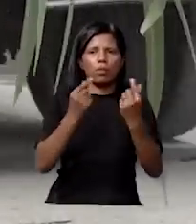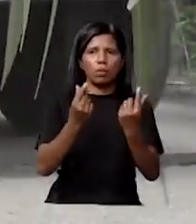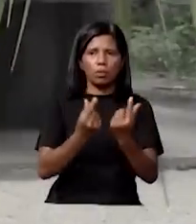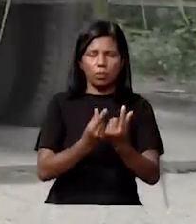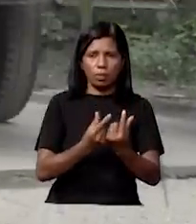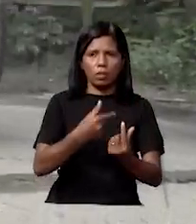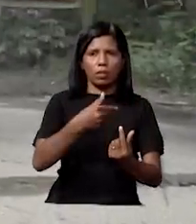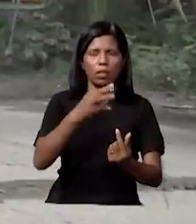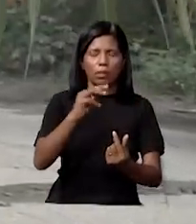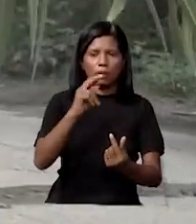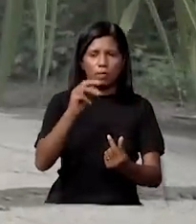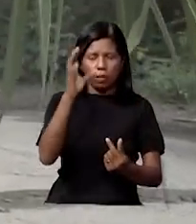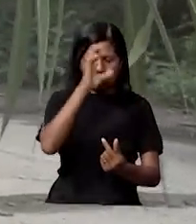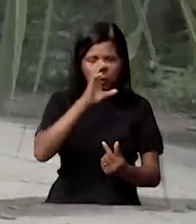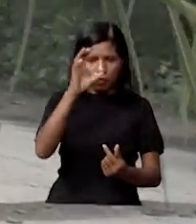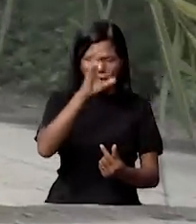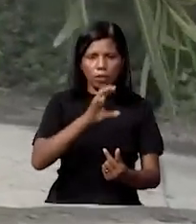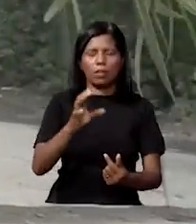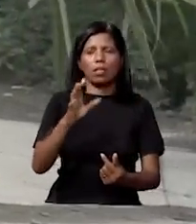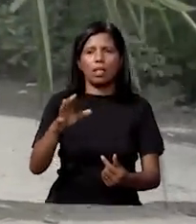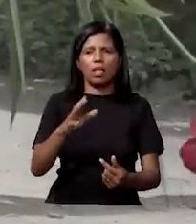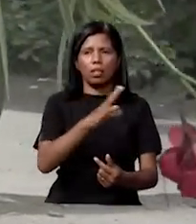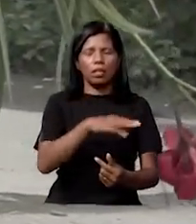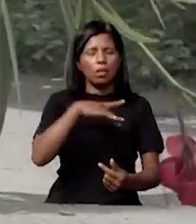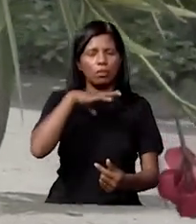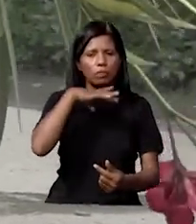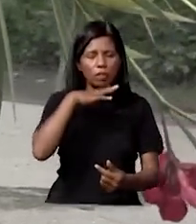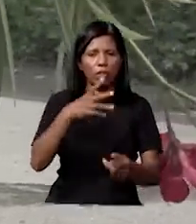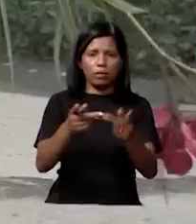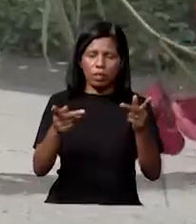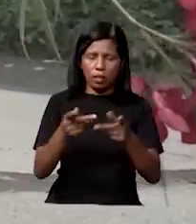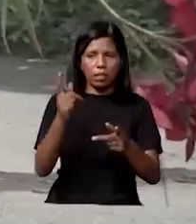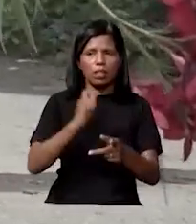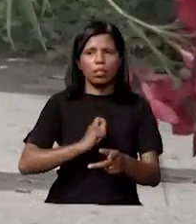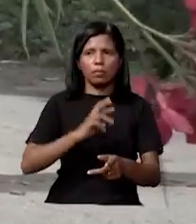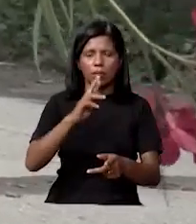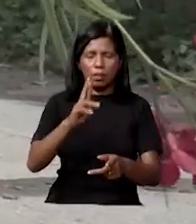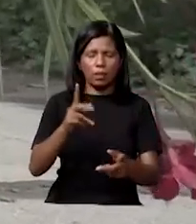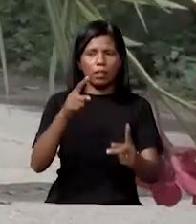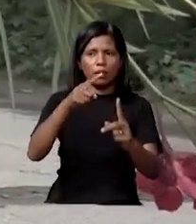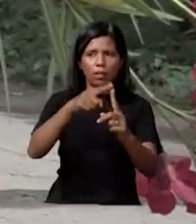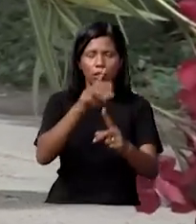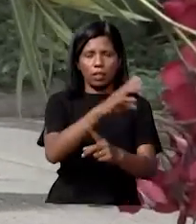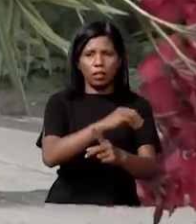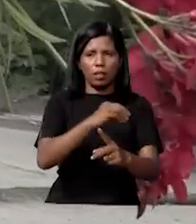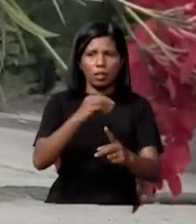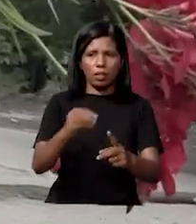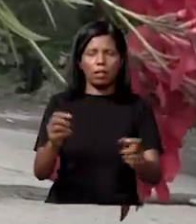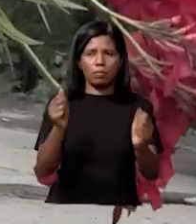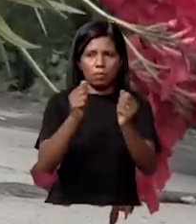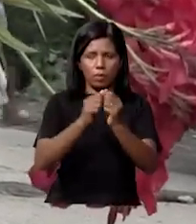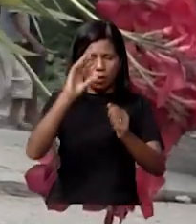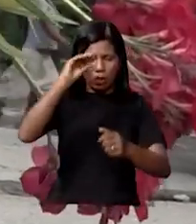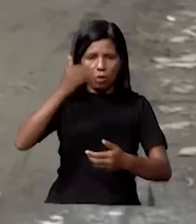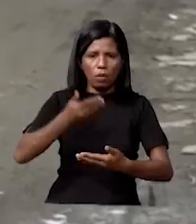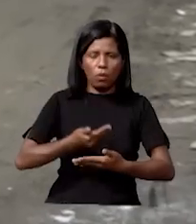tenta bucatuir inan falukne e lixo fatin tibar, to iha dalan claran, inan falukne be acompanha honiwan